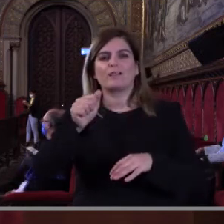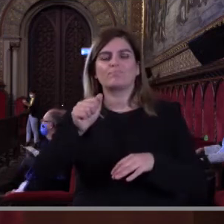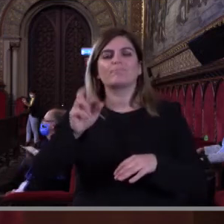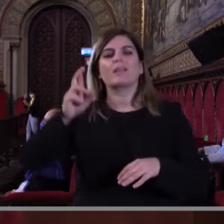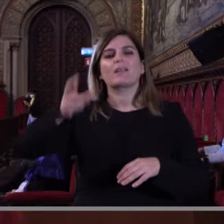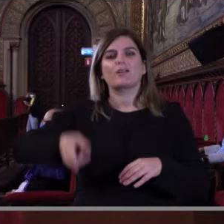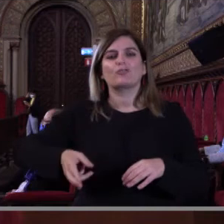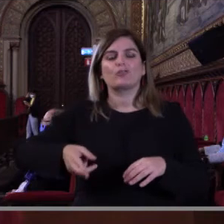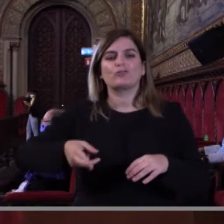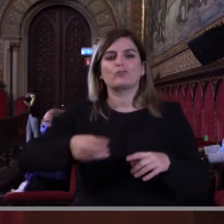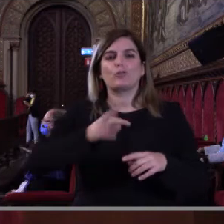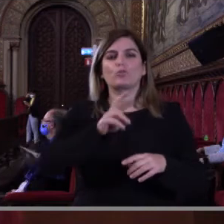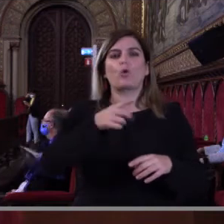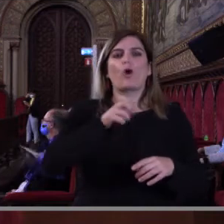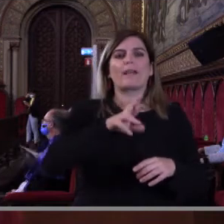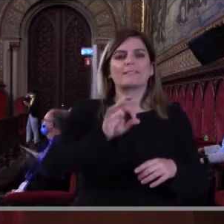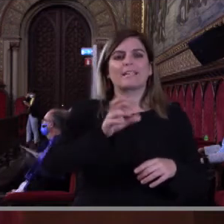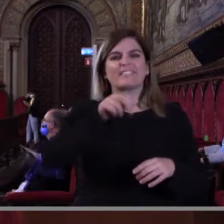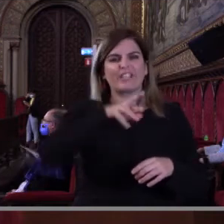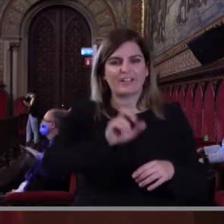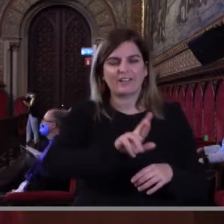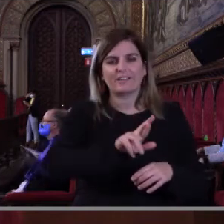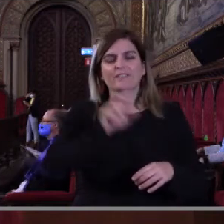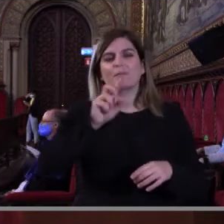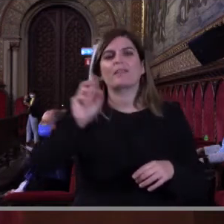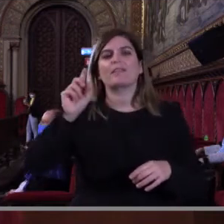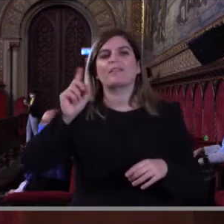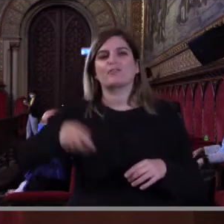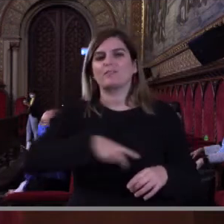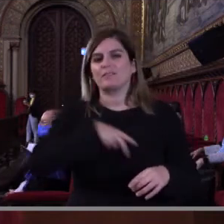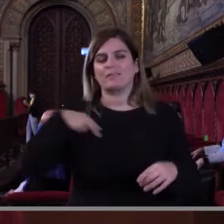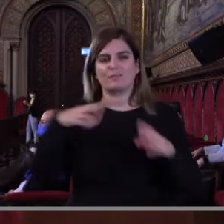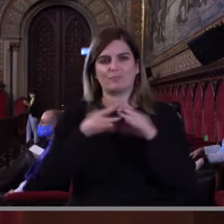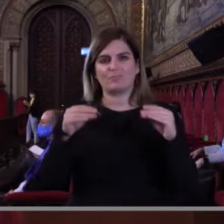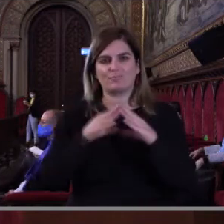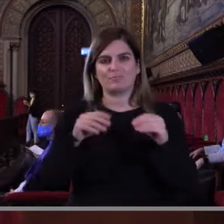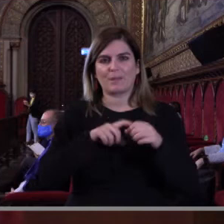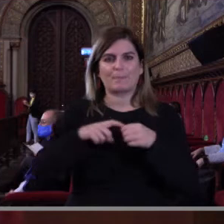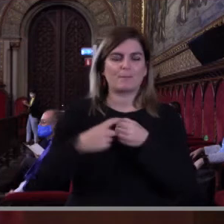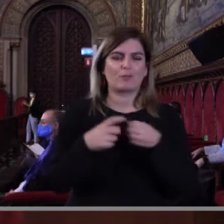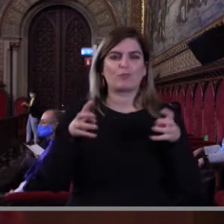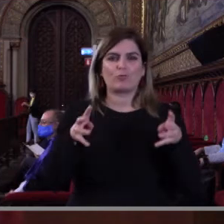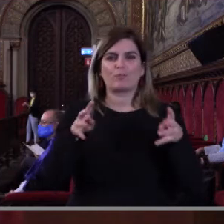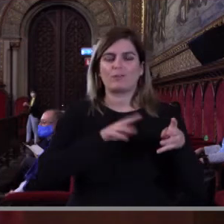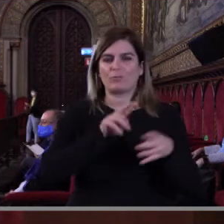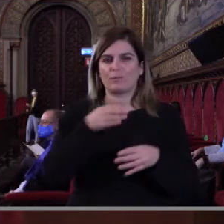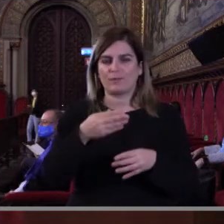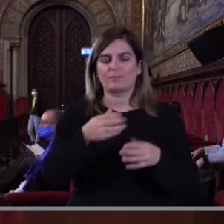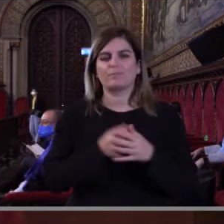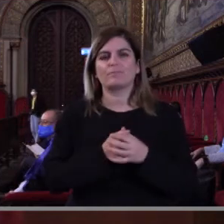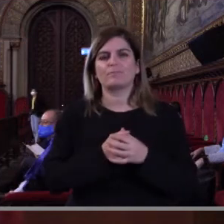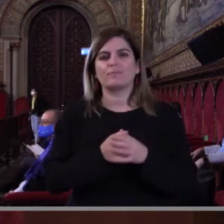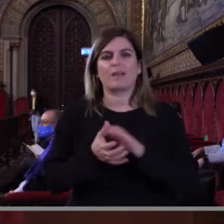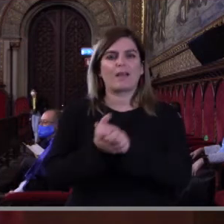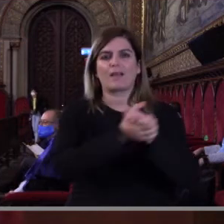rectors Tugores i Samitier, directora general d'Universitats, membres del Consell de Govern de la Universitat de Barcelona,